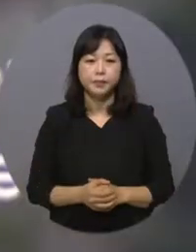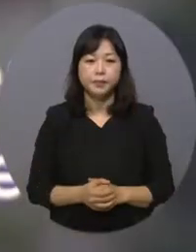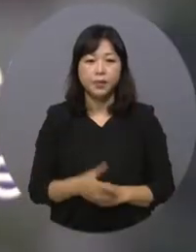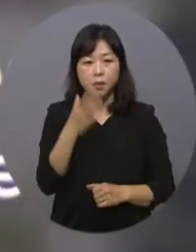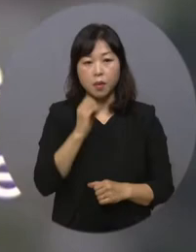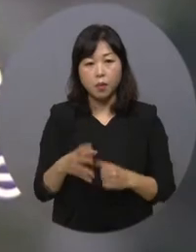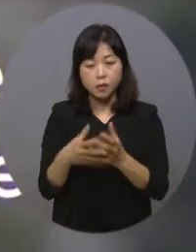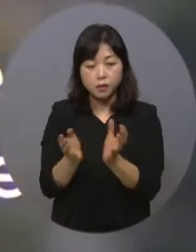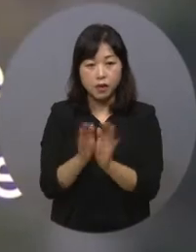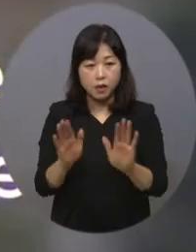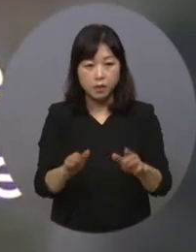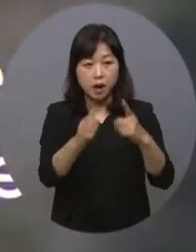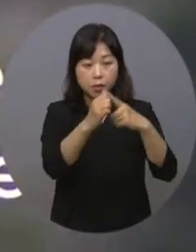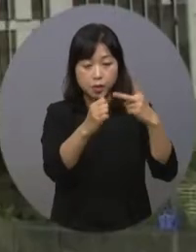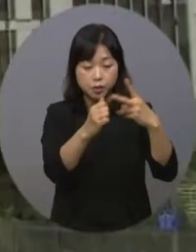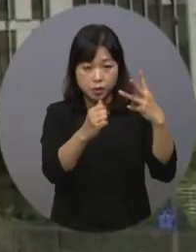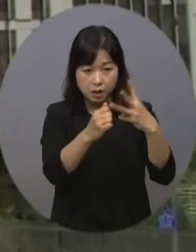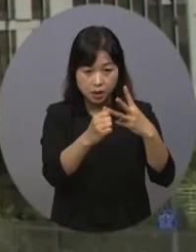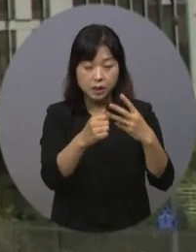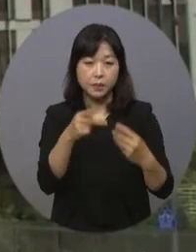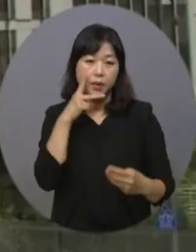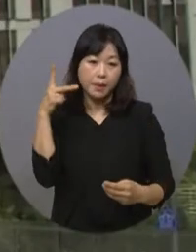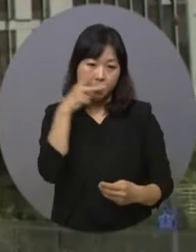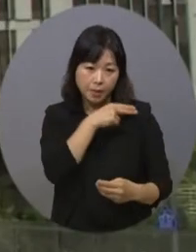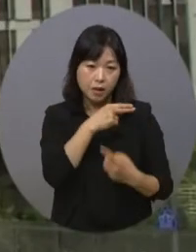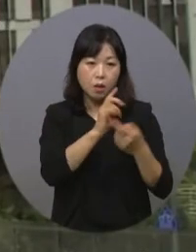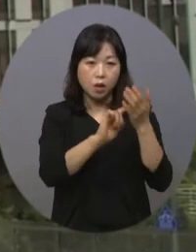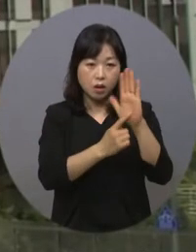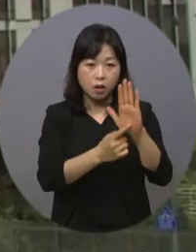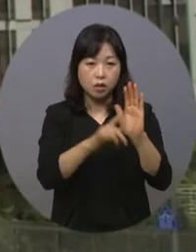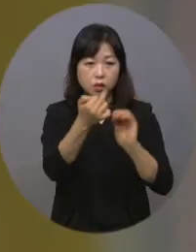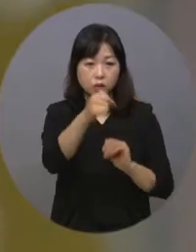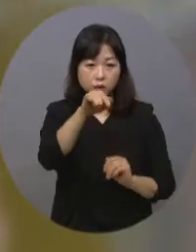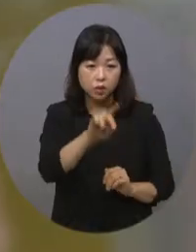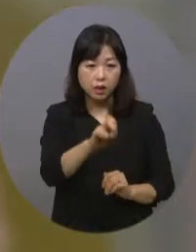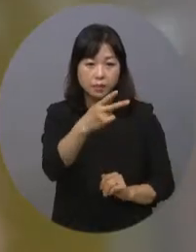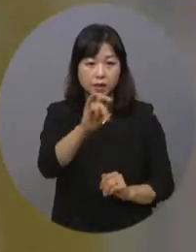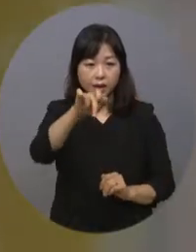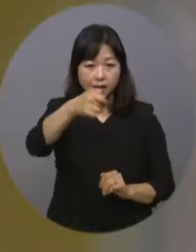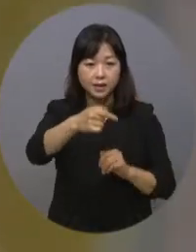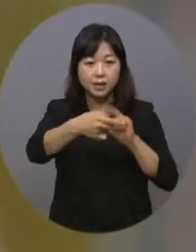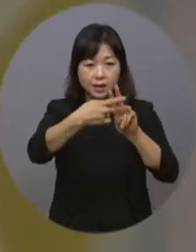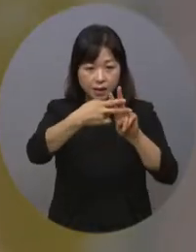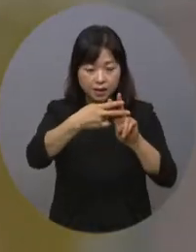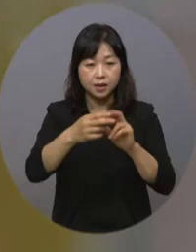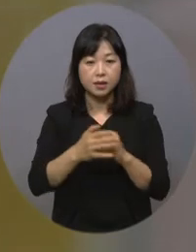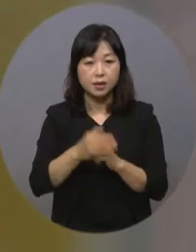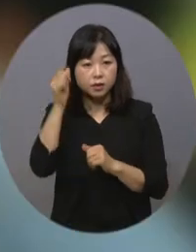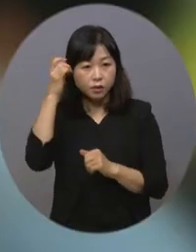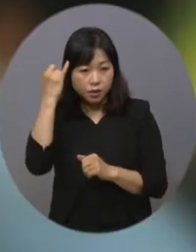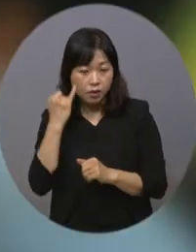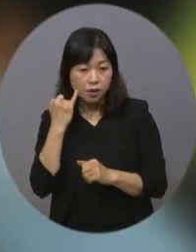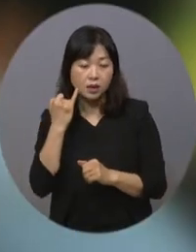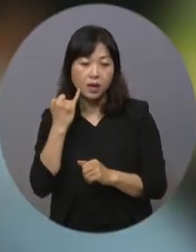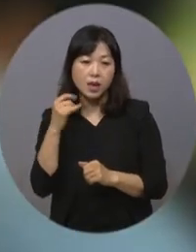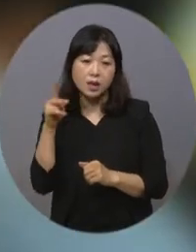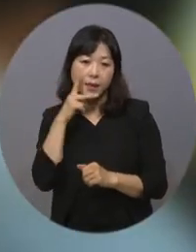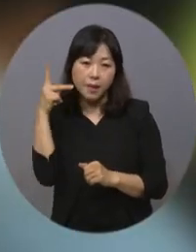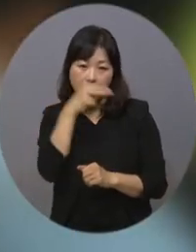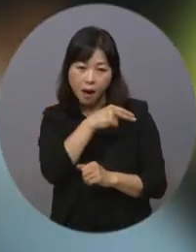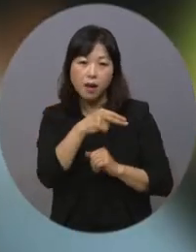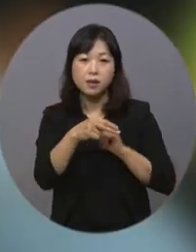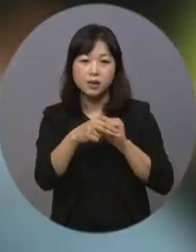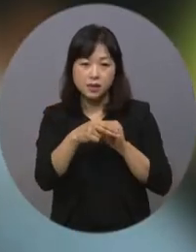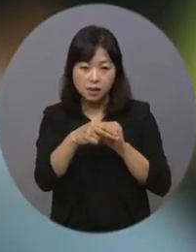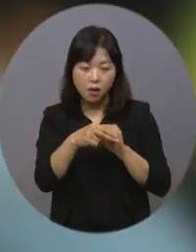보건복지부가 올해 세 번째 금연 광고인 노담태그편과 청소년이 직접 노담 메시지를 만들고 진심을 전하는